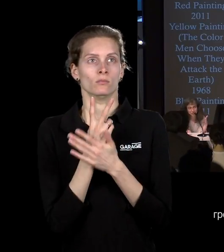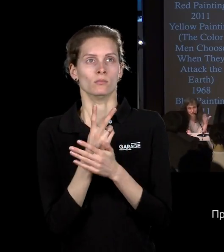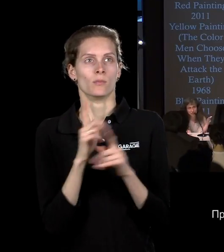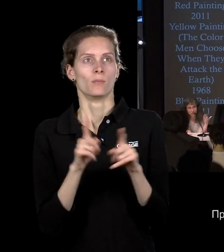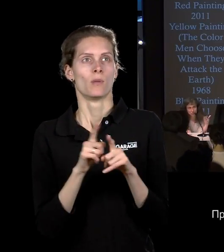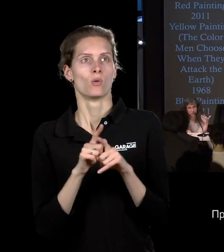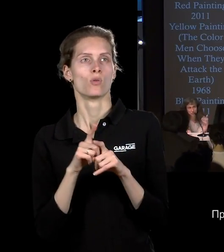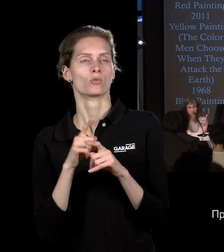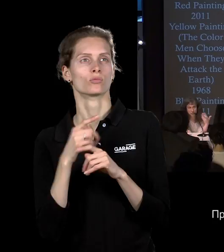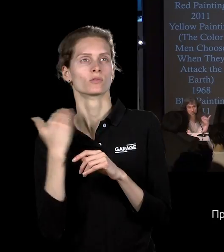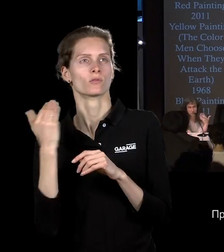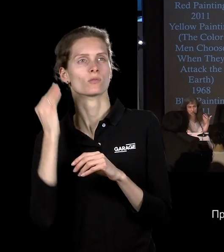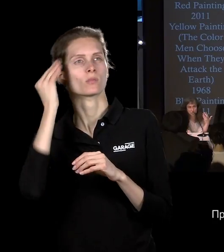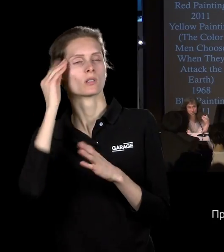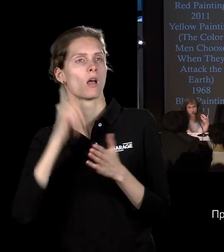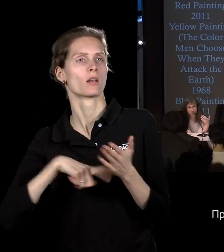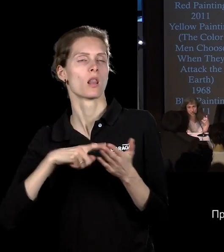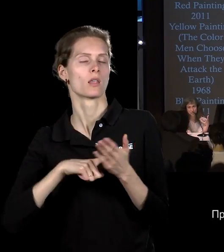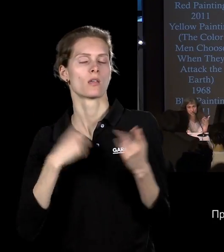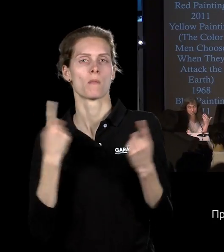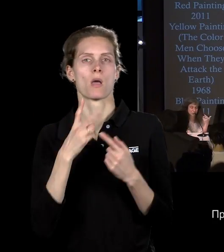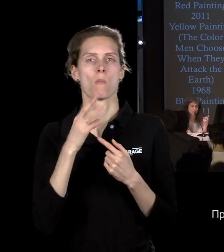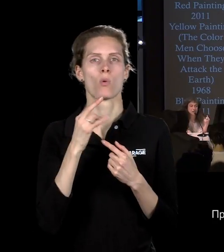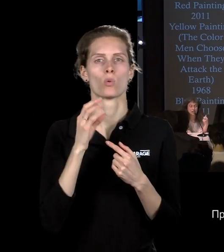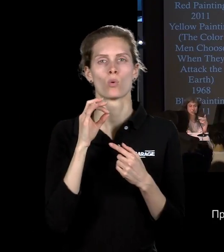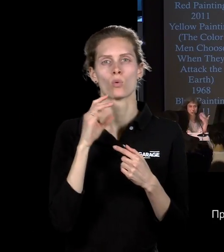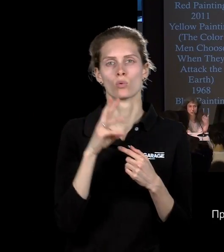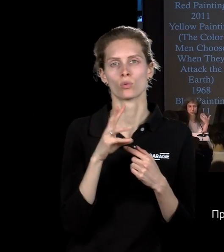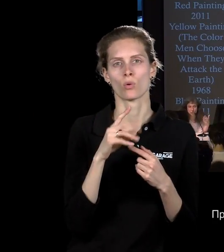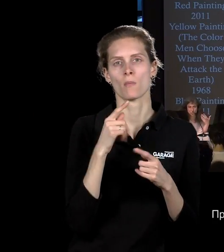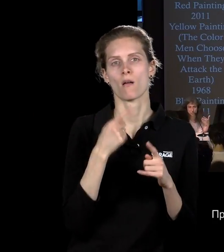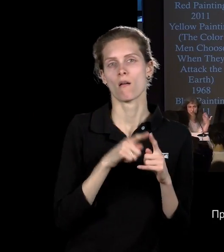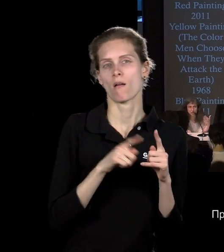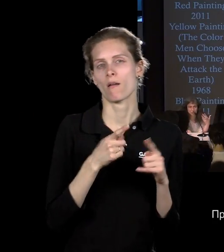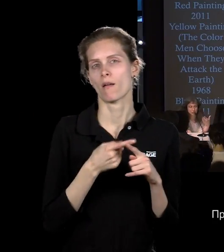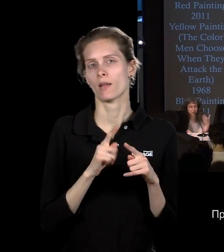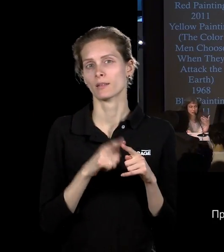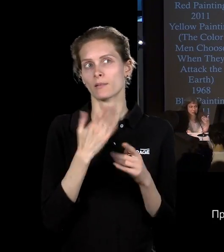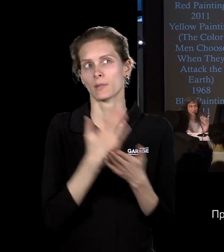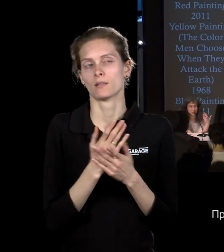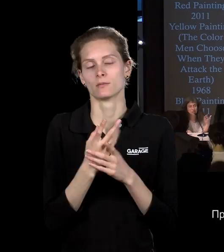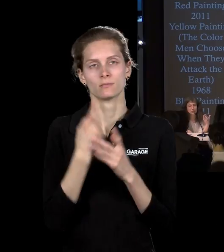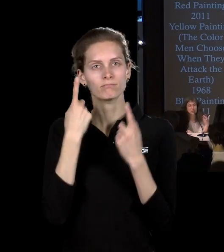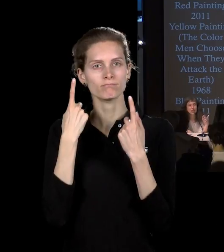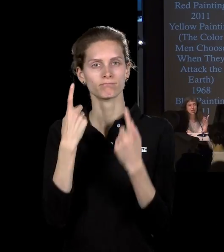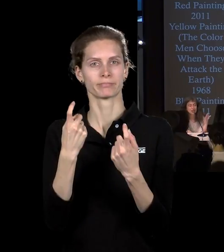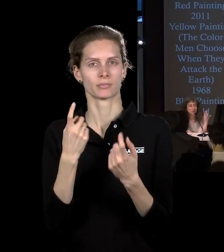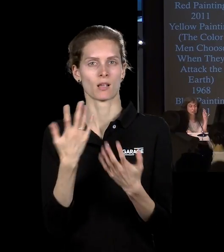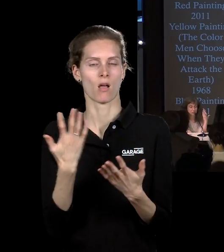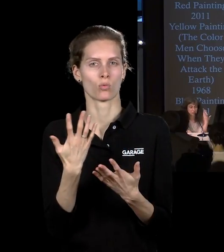религии, также, собственно говоря, простые монохромы всегда чреваты тем, что они несут какое-то высказывание, вот этот самый